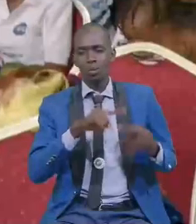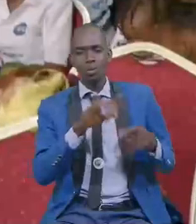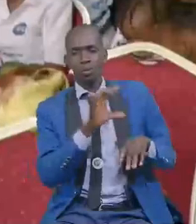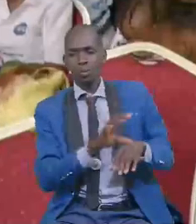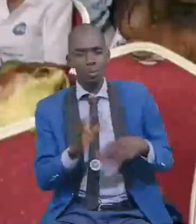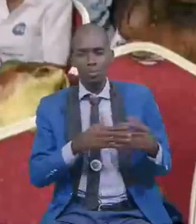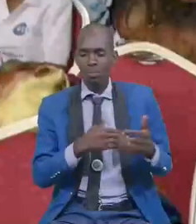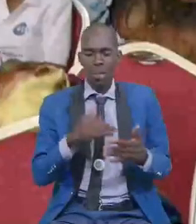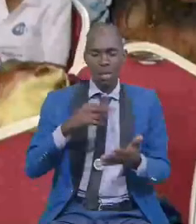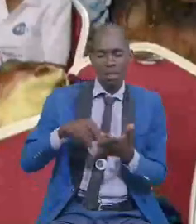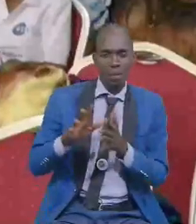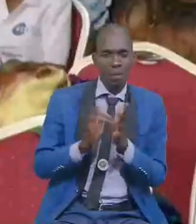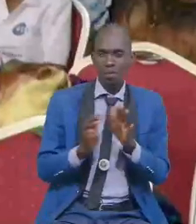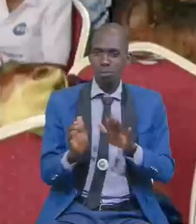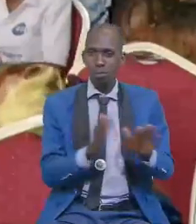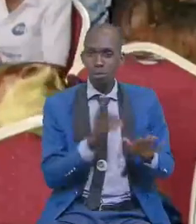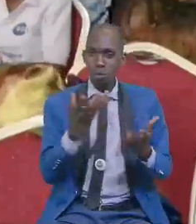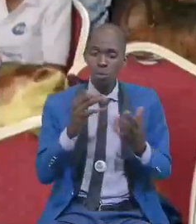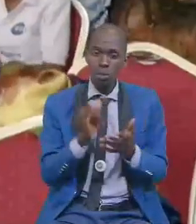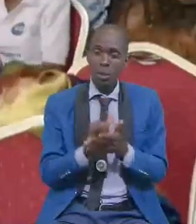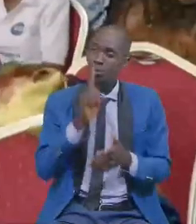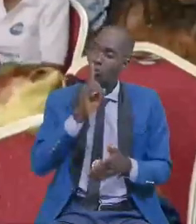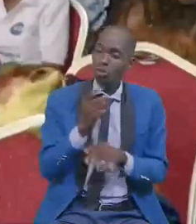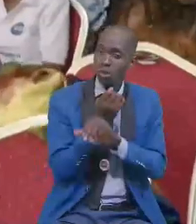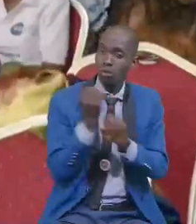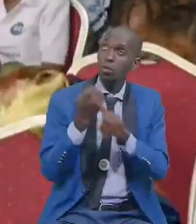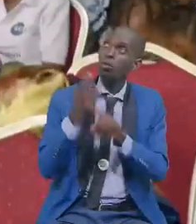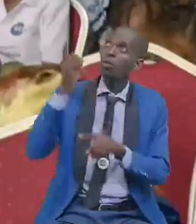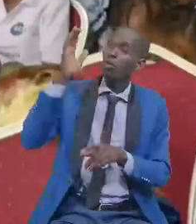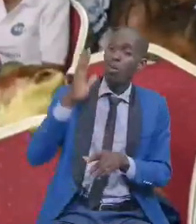si tu veux ce pardon authentique de Dieu,